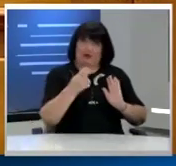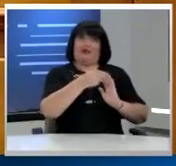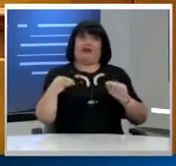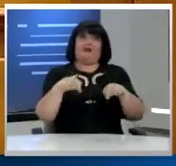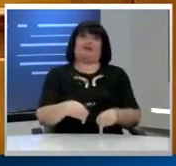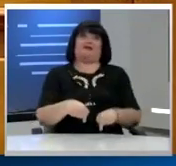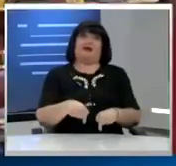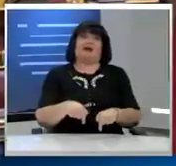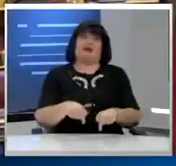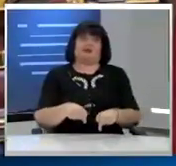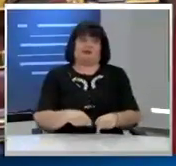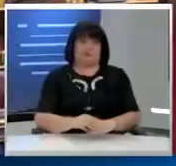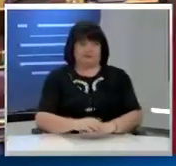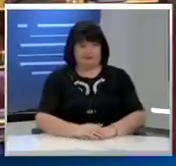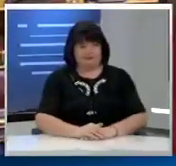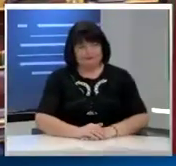θέμα.